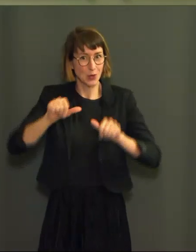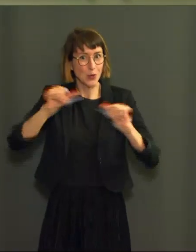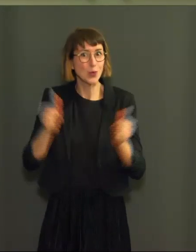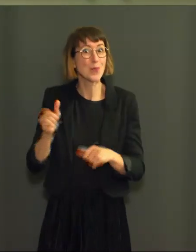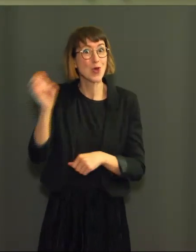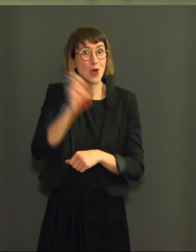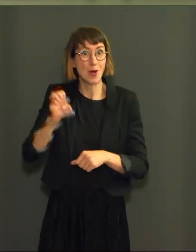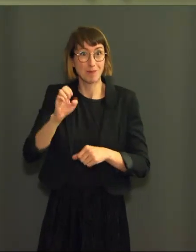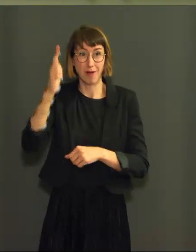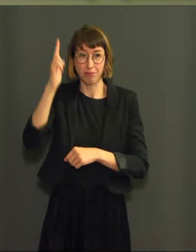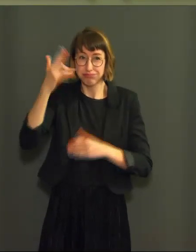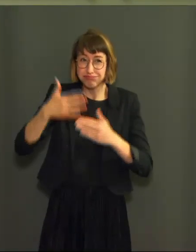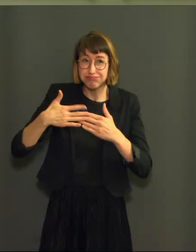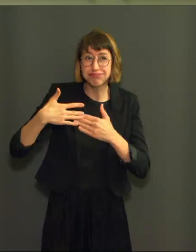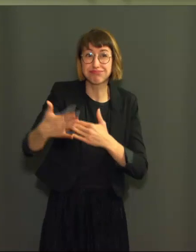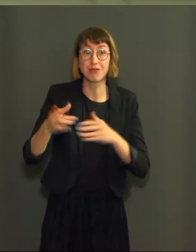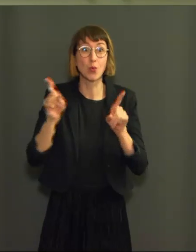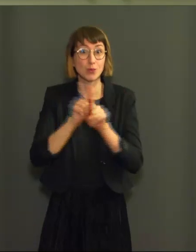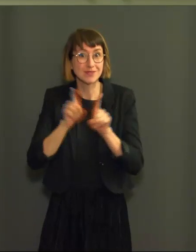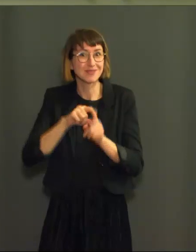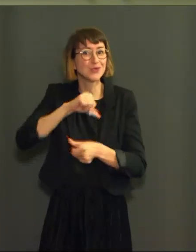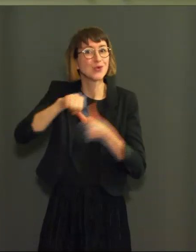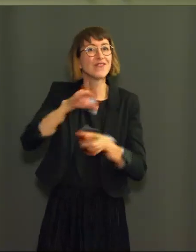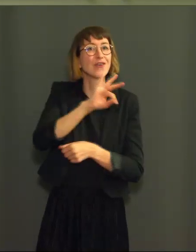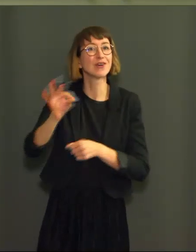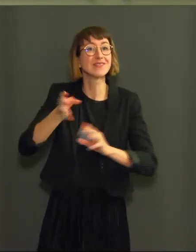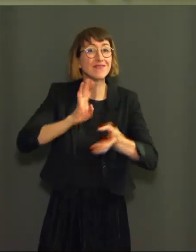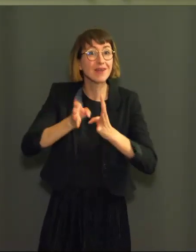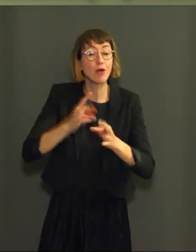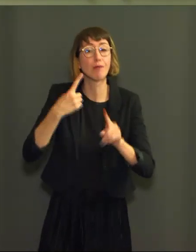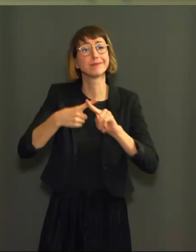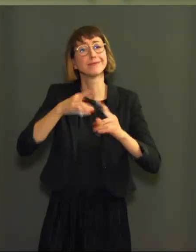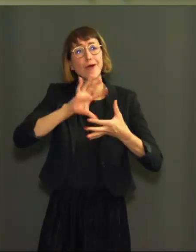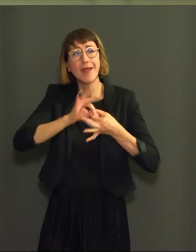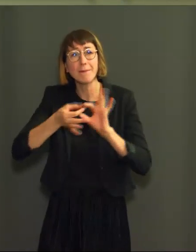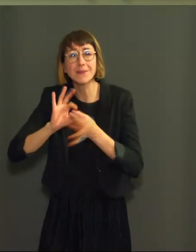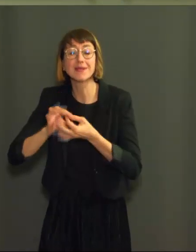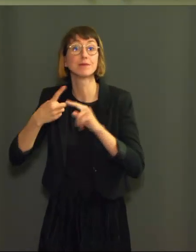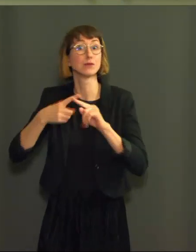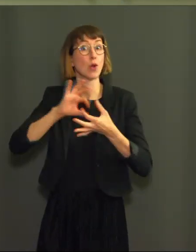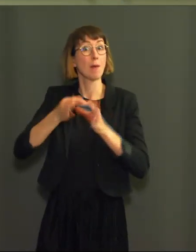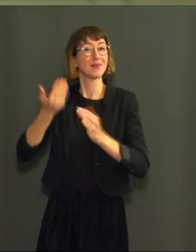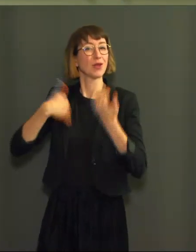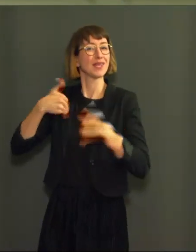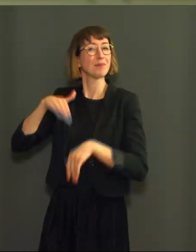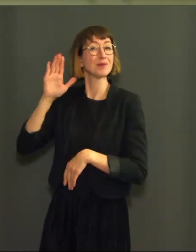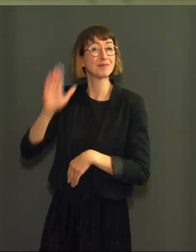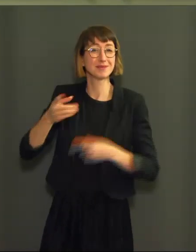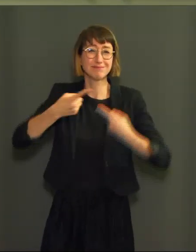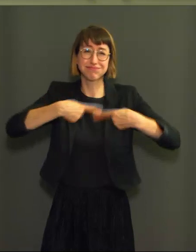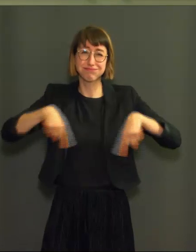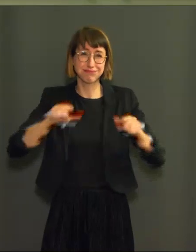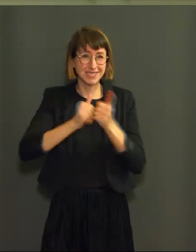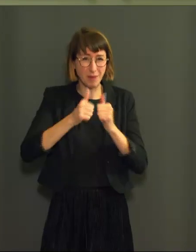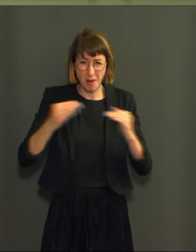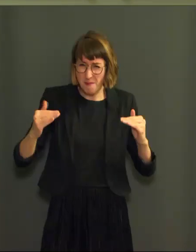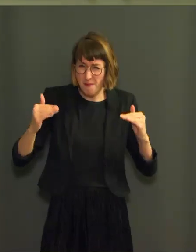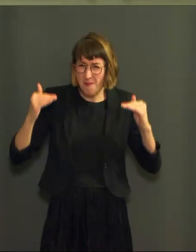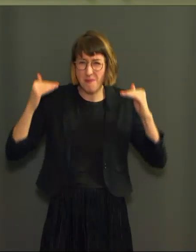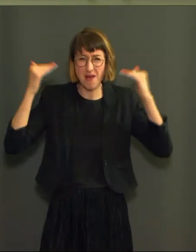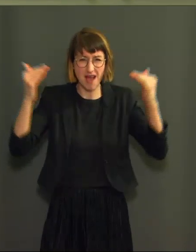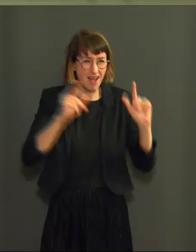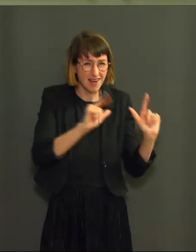arrive, les Jeux olympiques et paralympiques. Nous pouvons nous attendre à du sport de haut niveau dans les semaines à venir. Nous avons dû attendre une